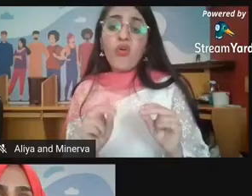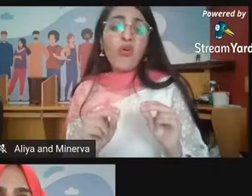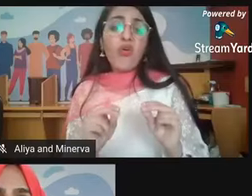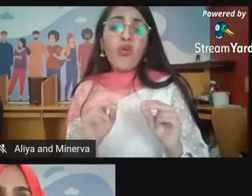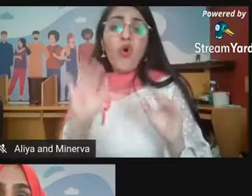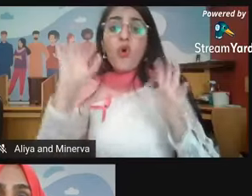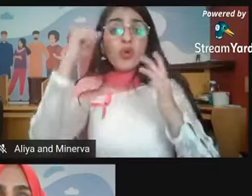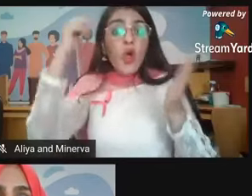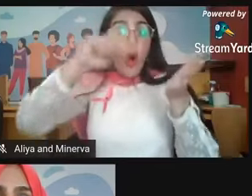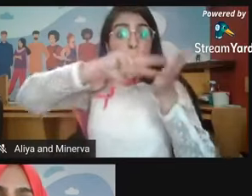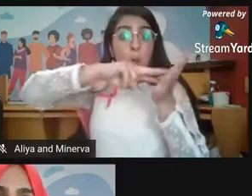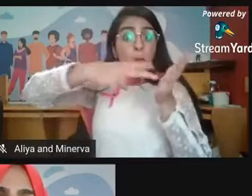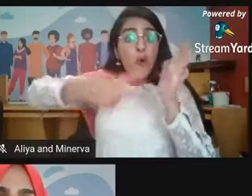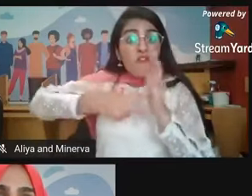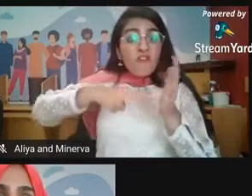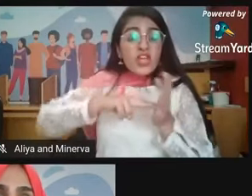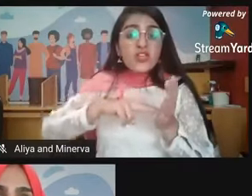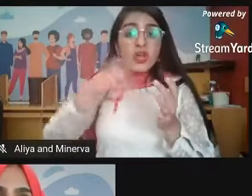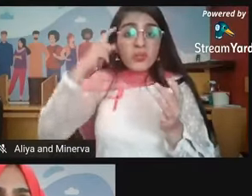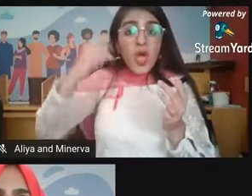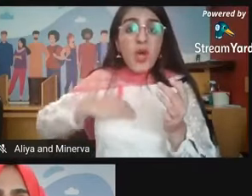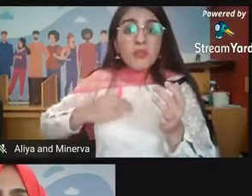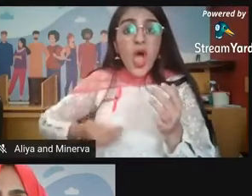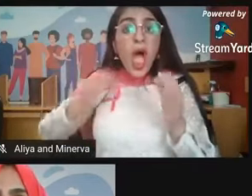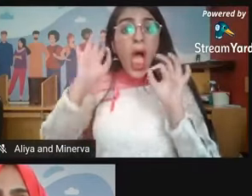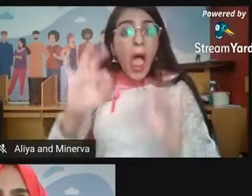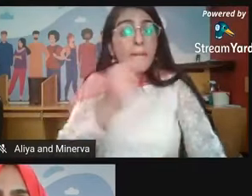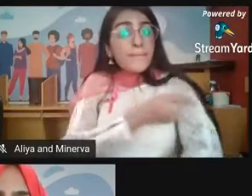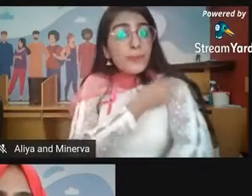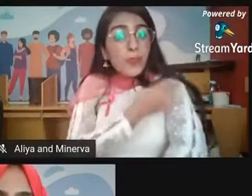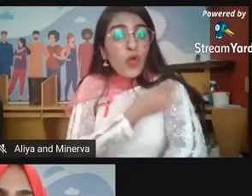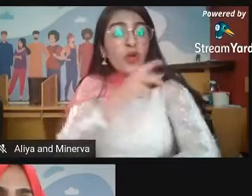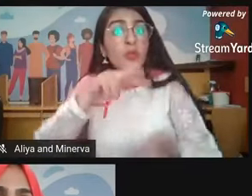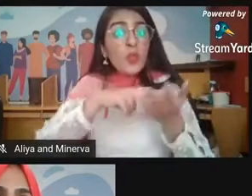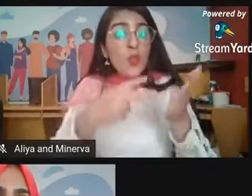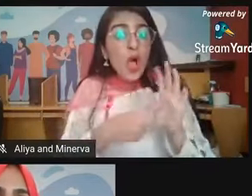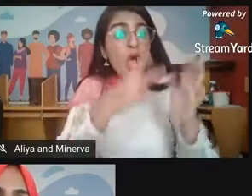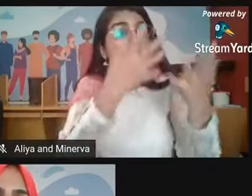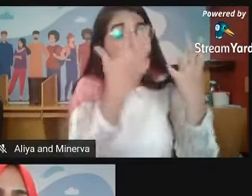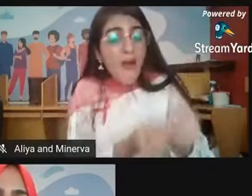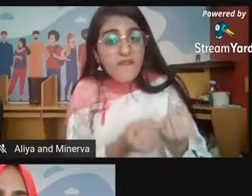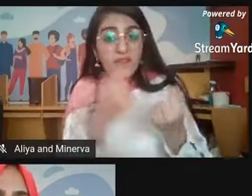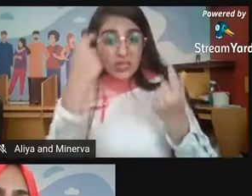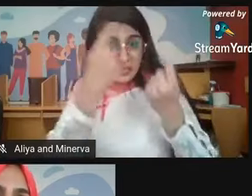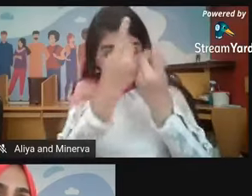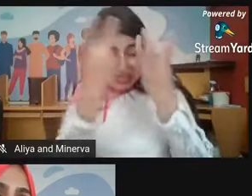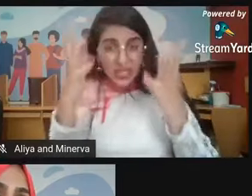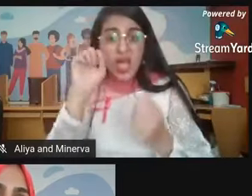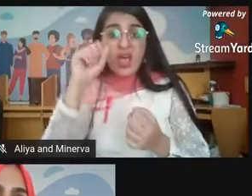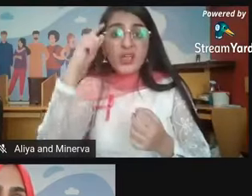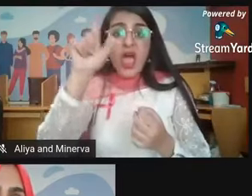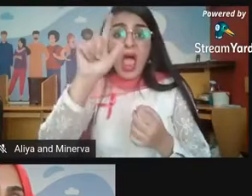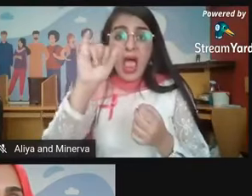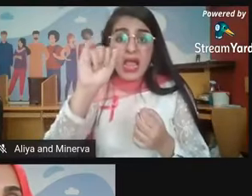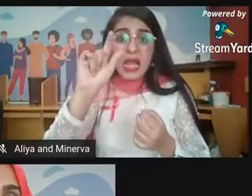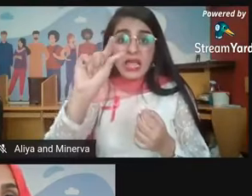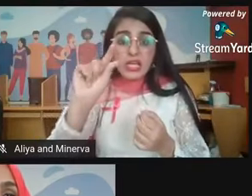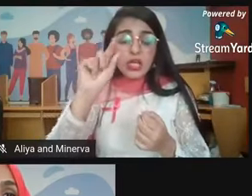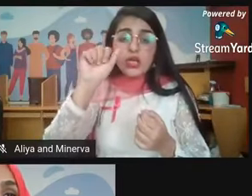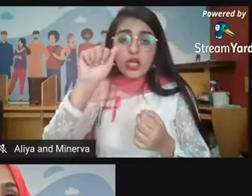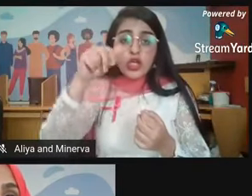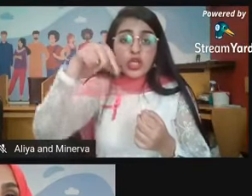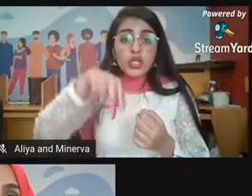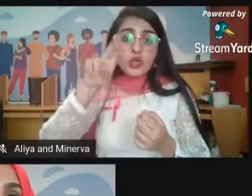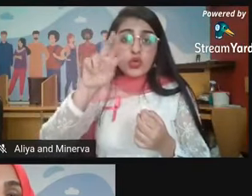नो अ वेरी प्रोफेशनल ब्रेस्ट डॉक्टर वी हैव ब्रेस्ट एग्जामिनर अवेलेबल वी हैव इन लॉकेट नेशनल और एनी सर्टिफाइड डॉक्टर